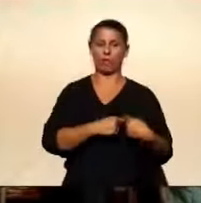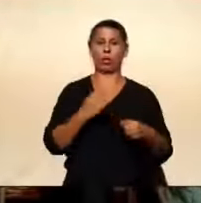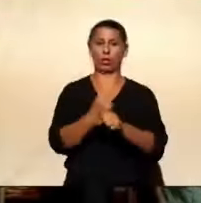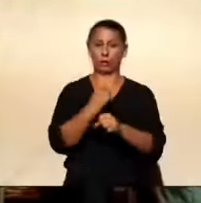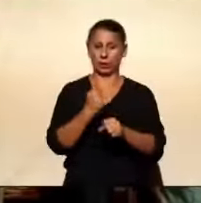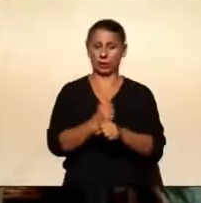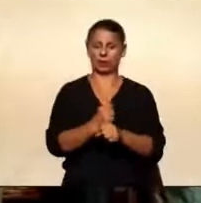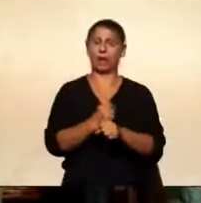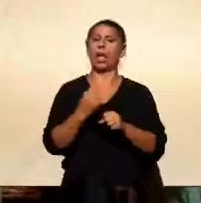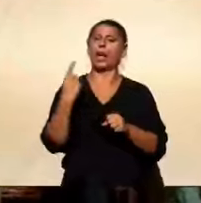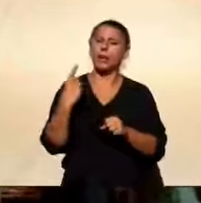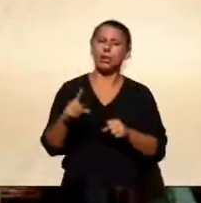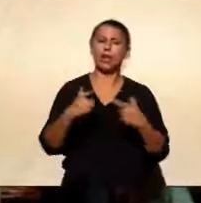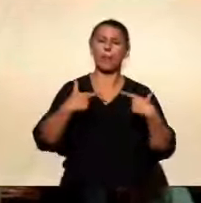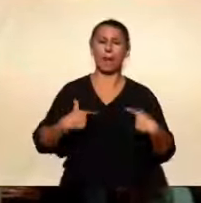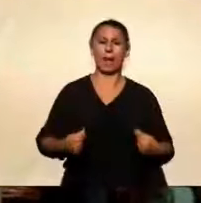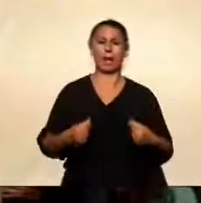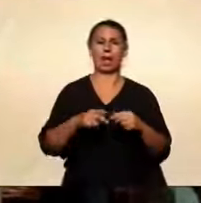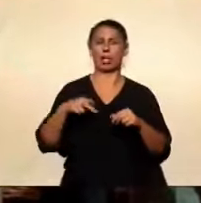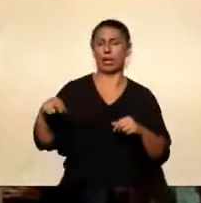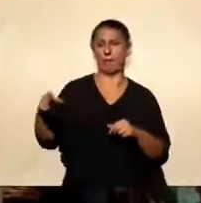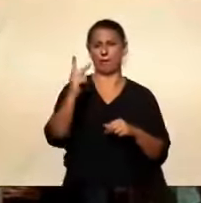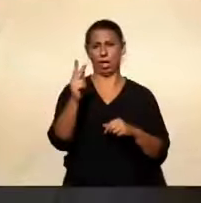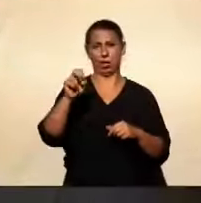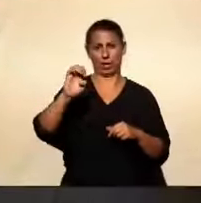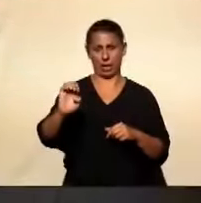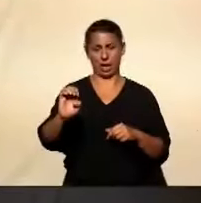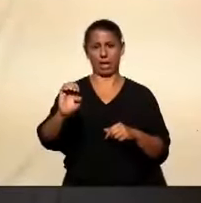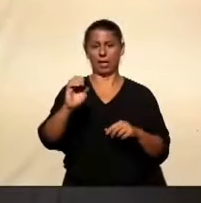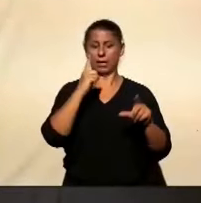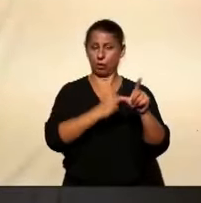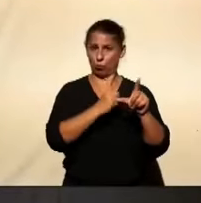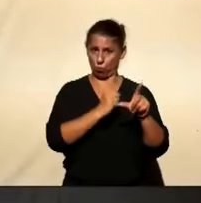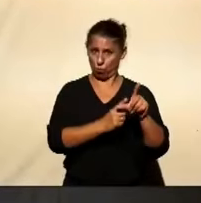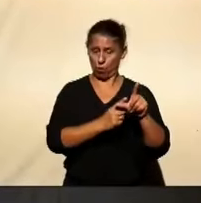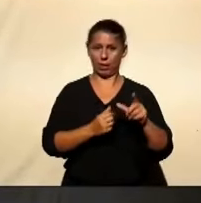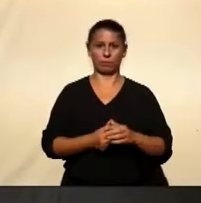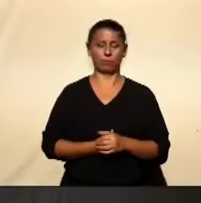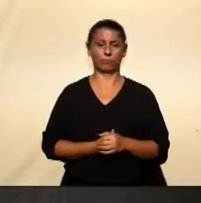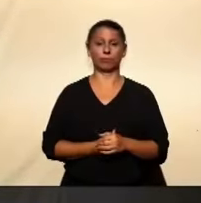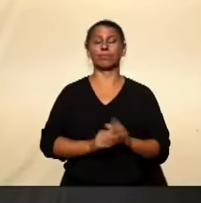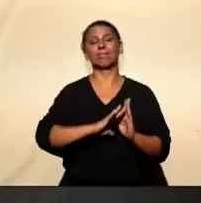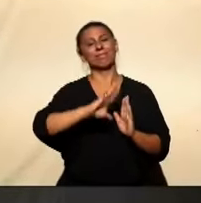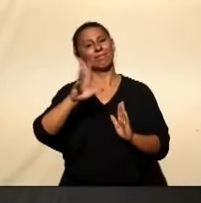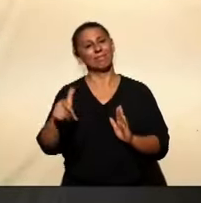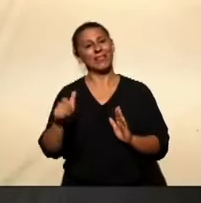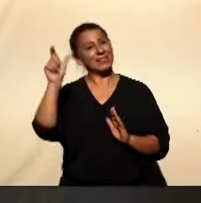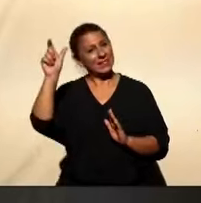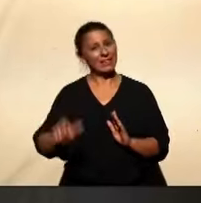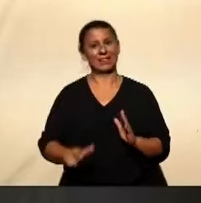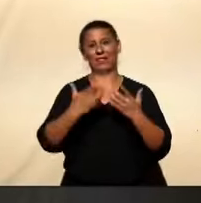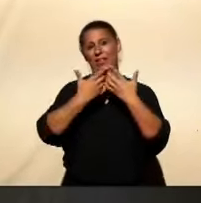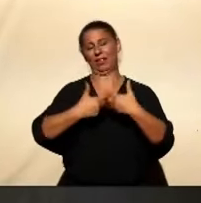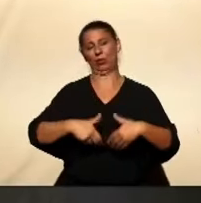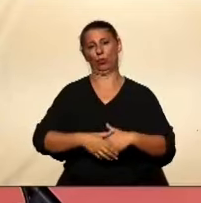εργασία εκατοντάδων μελών και φίλων της ΚΝΕ και του ΚΚΕ, μέχρι την ίδια τη